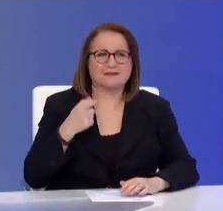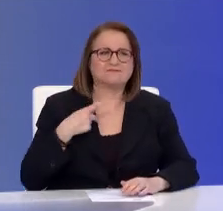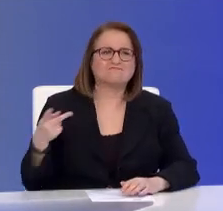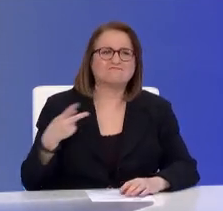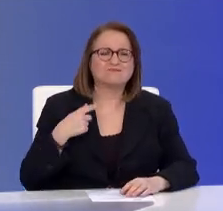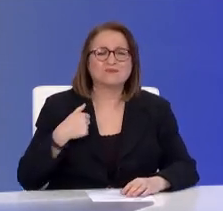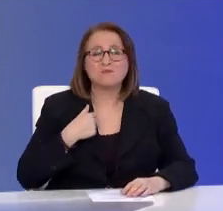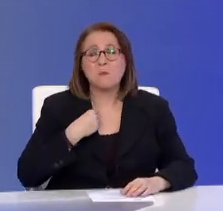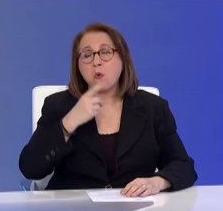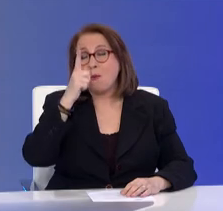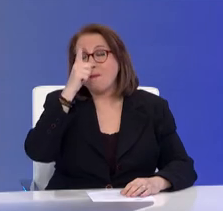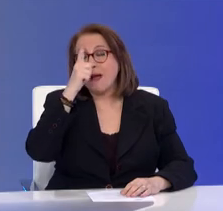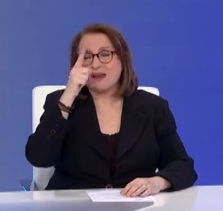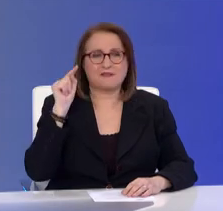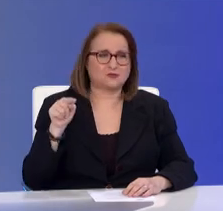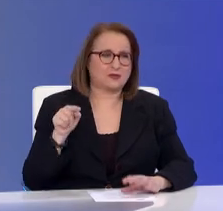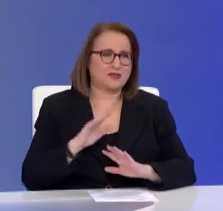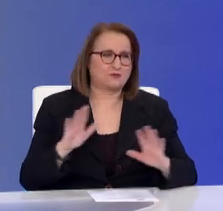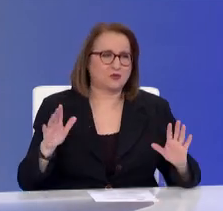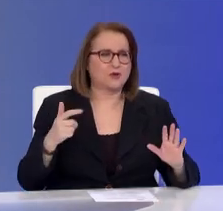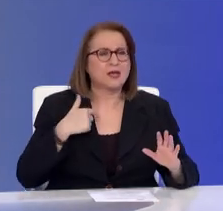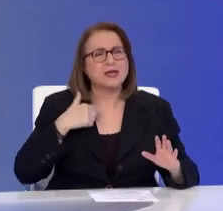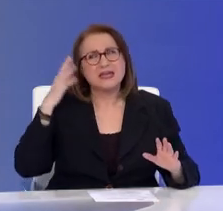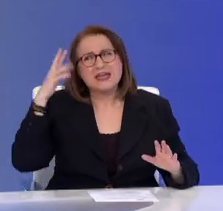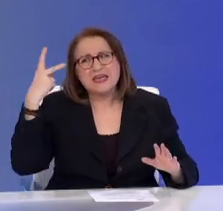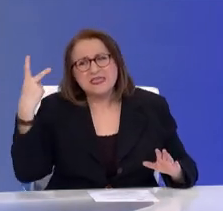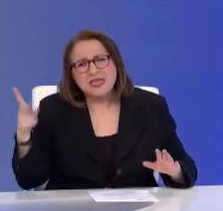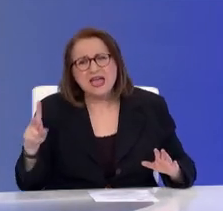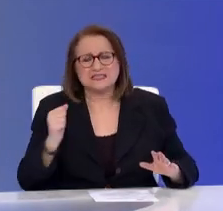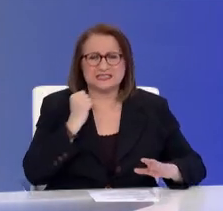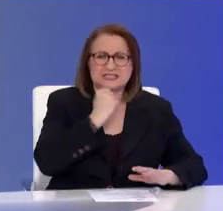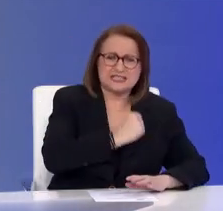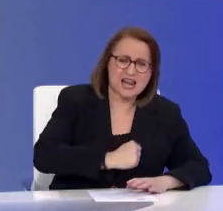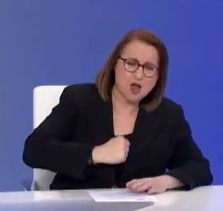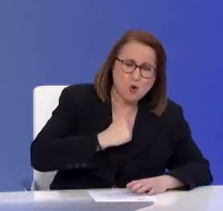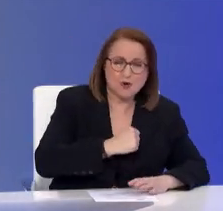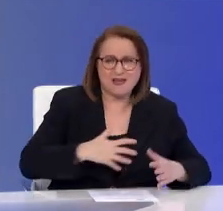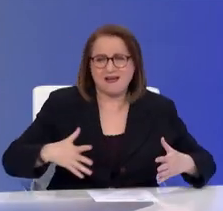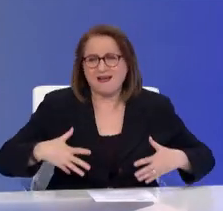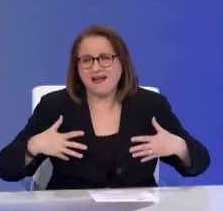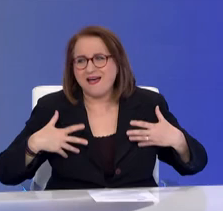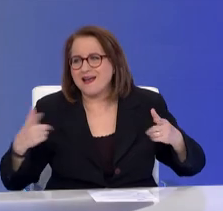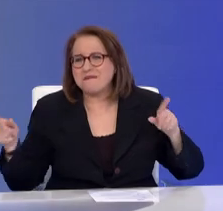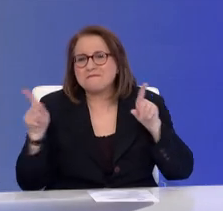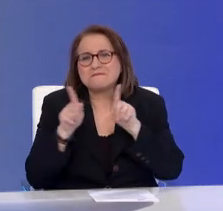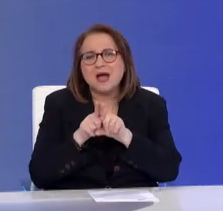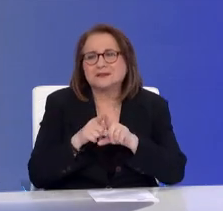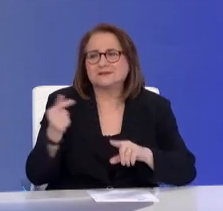μοιράστηκα μαζί της όλες τις ιδέες, τη λύπη και τη χαρά μας. Η